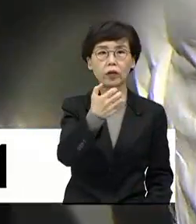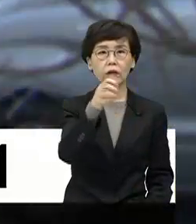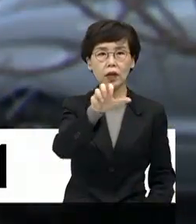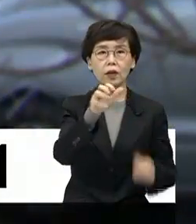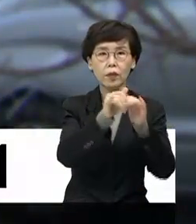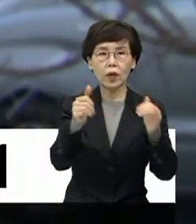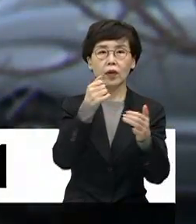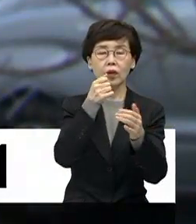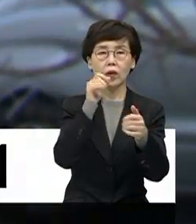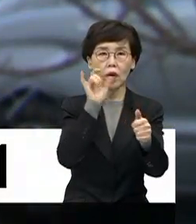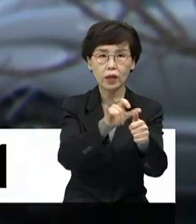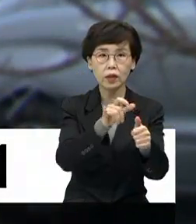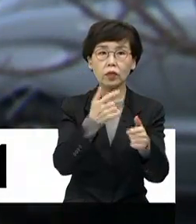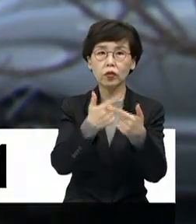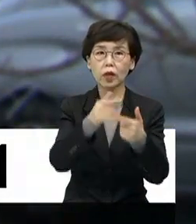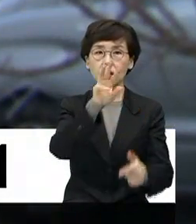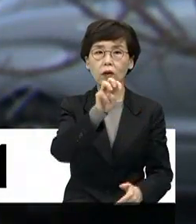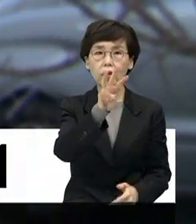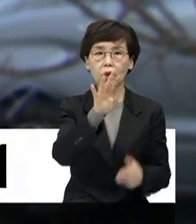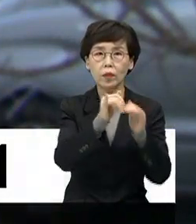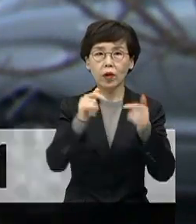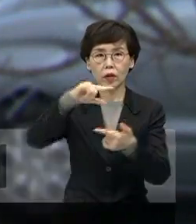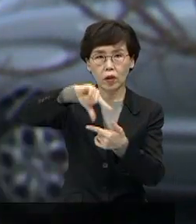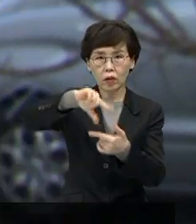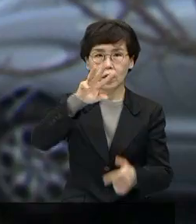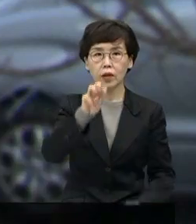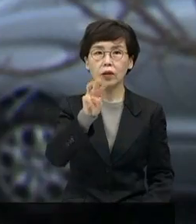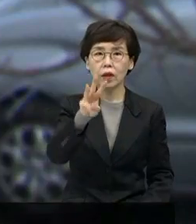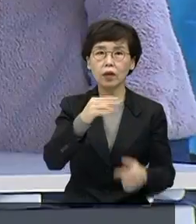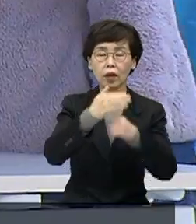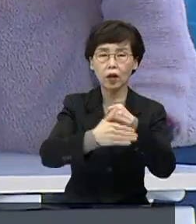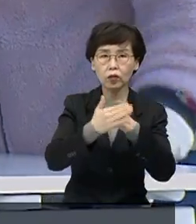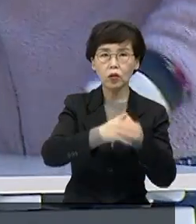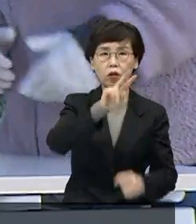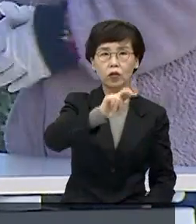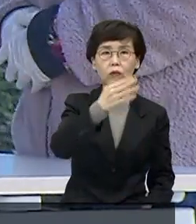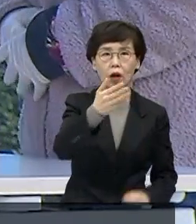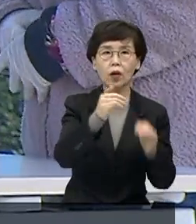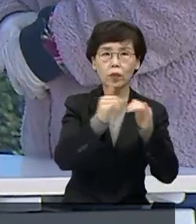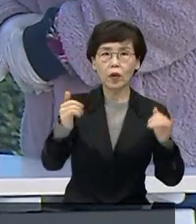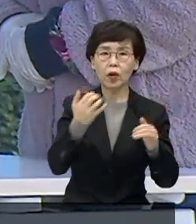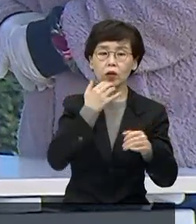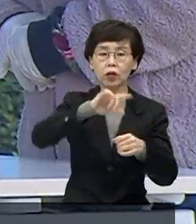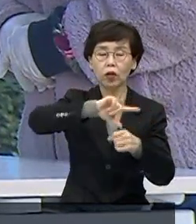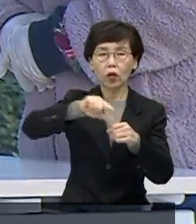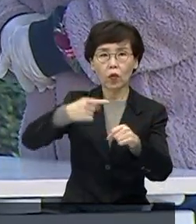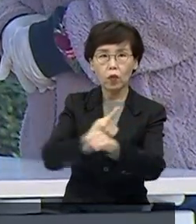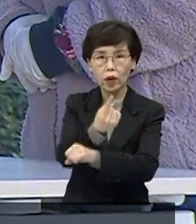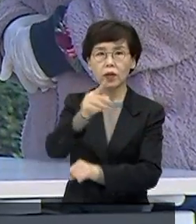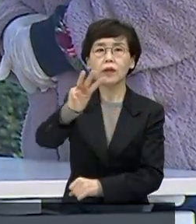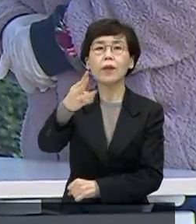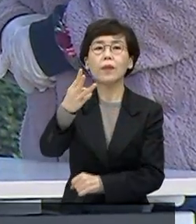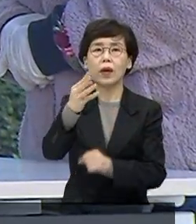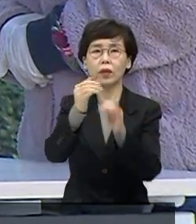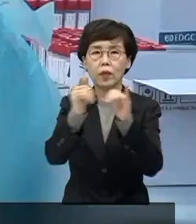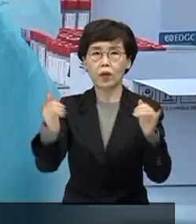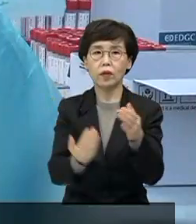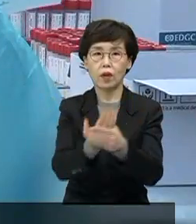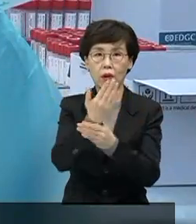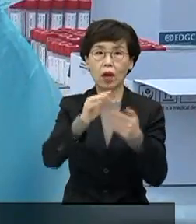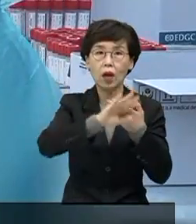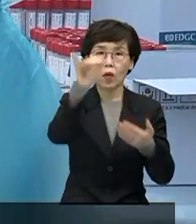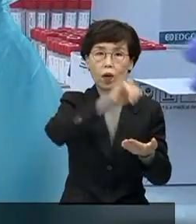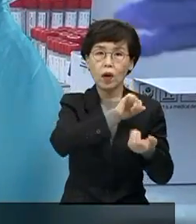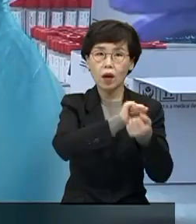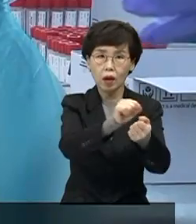확진됐고 부산 34명, 경남 33명, 대구 29명 등 비수도권에서 300명이 나왔습니다. 해외 유입을